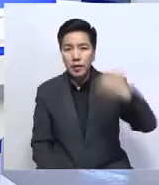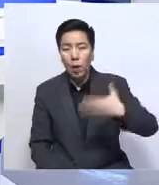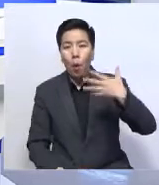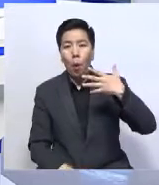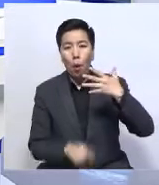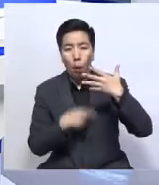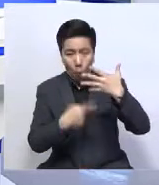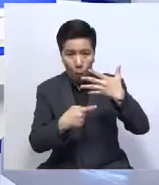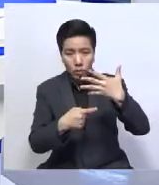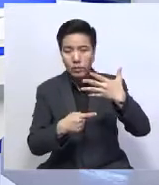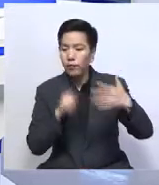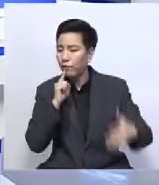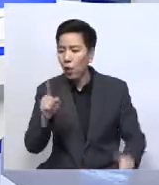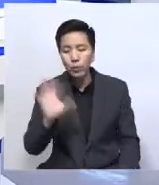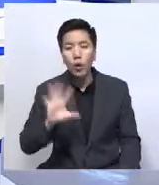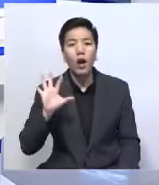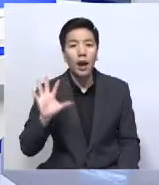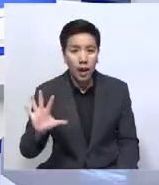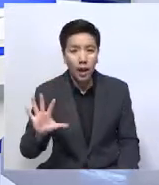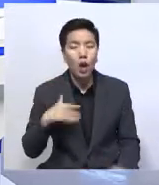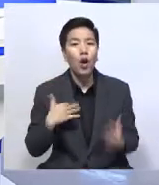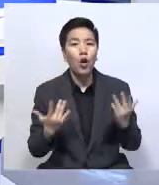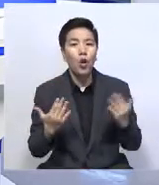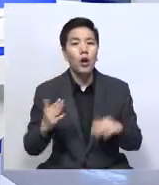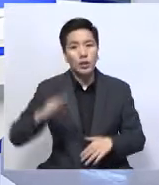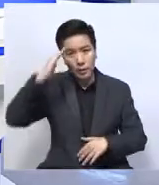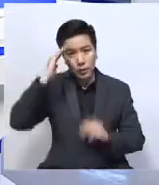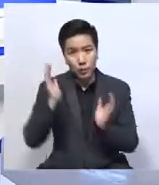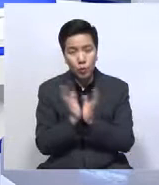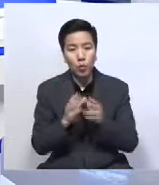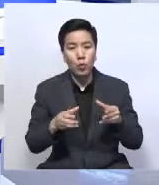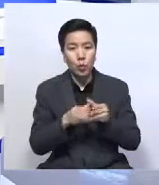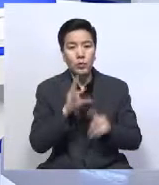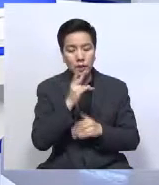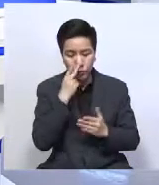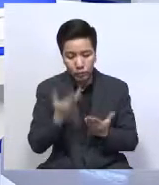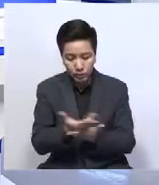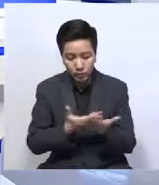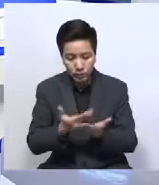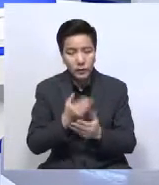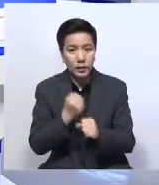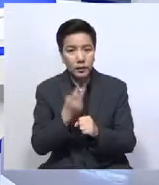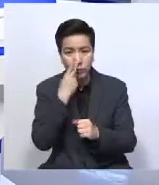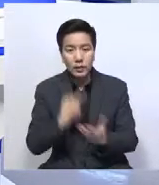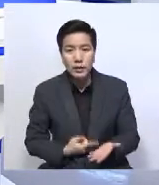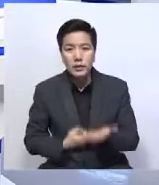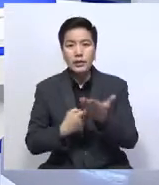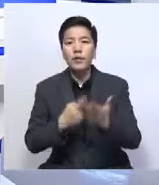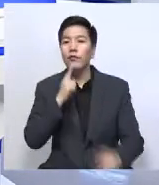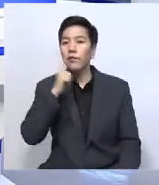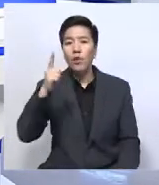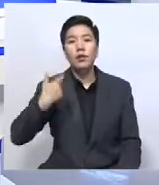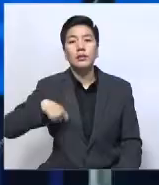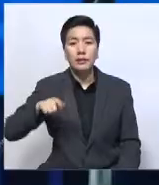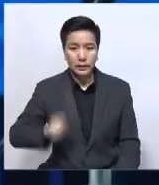ไม่ฟ้อง5ข้อหาด้วยกันค่ะและหลังจากนี้ต้องรอให้ผู้บัญชาการตำรวจภูธรภาค7มาพิจารณาสำนวนคดีเพื่อยื่นฟ้องต่อศา